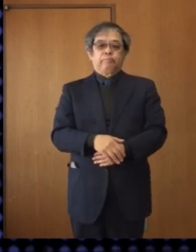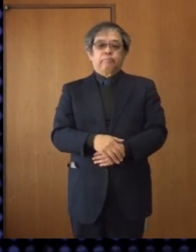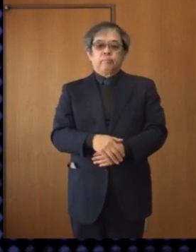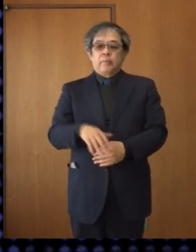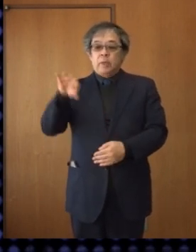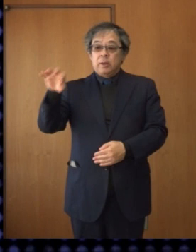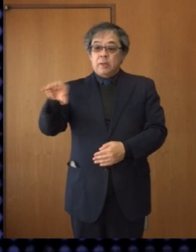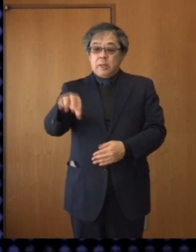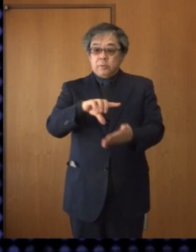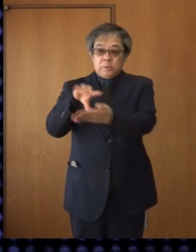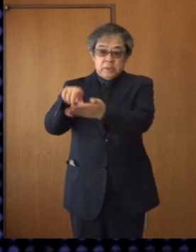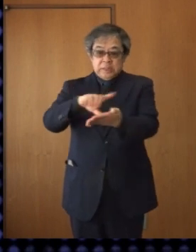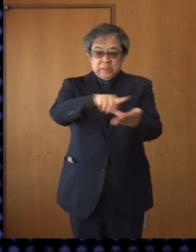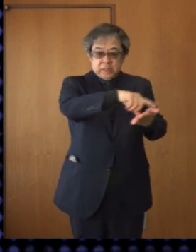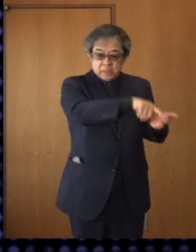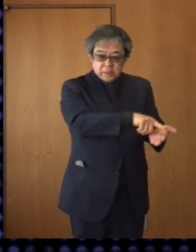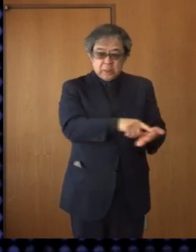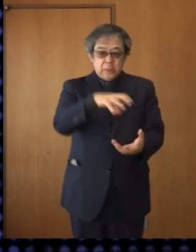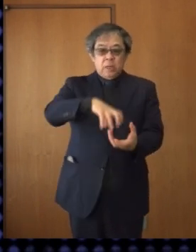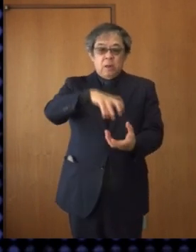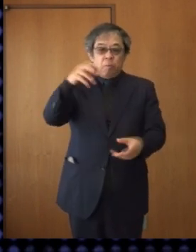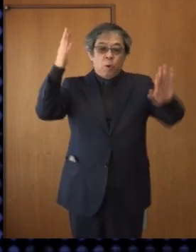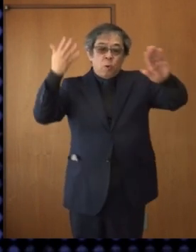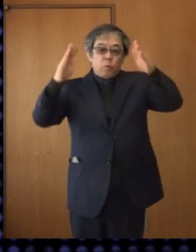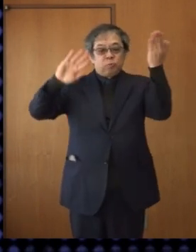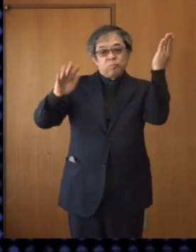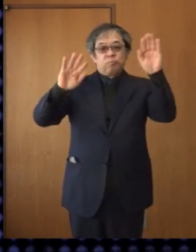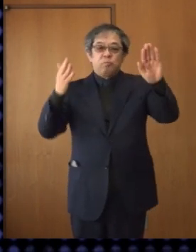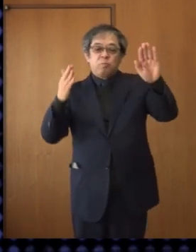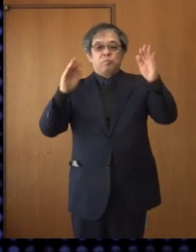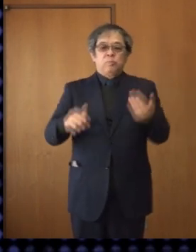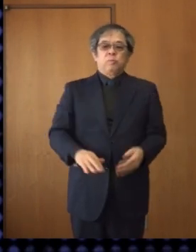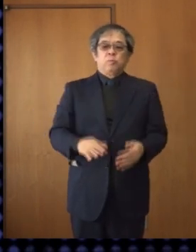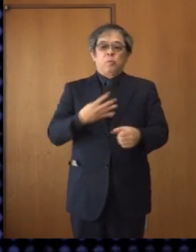各地域で盆踊り大会も4年ぶりに開催。